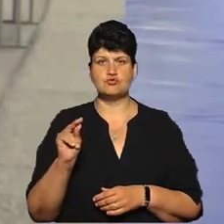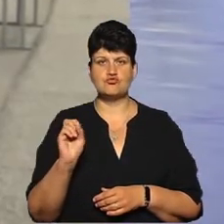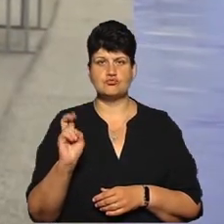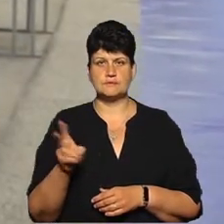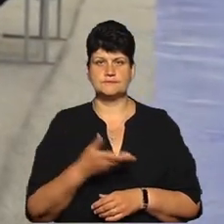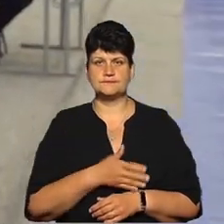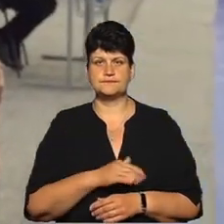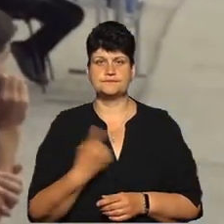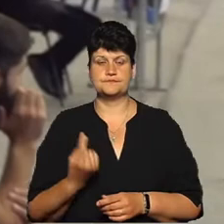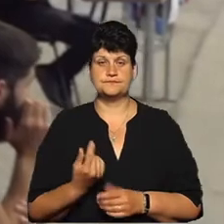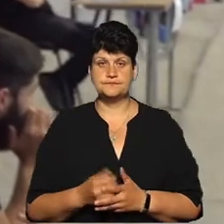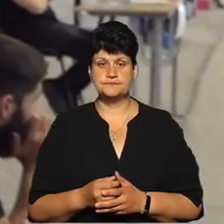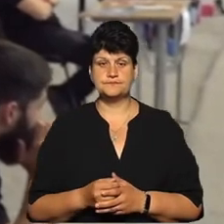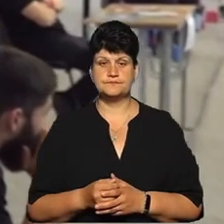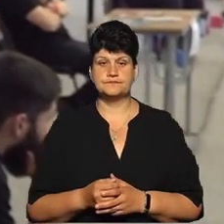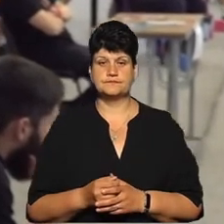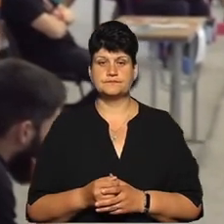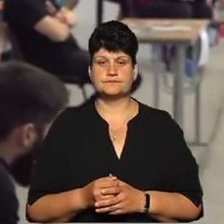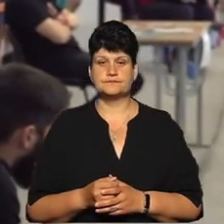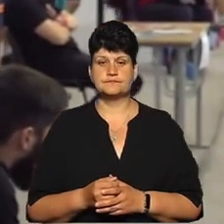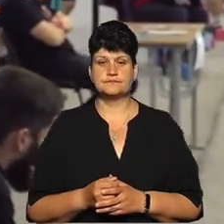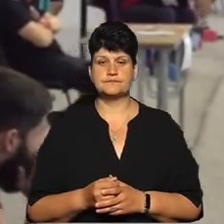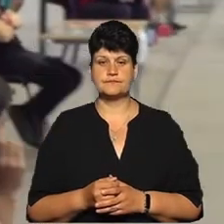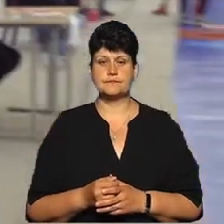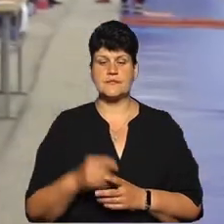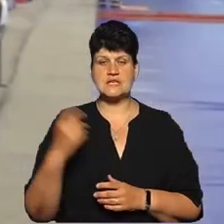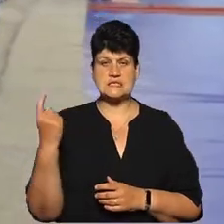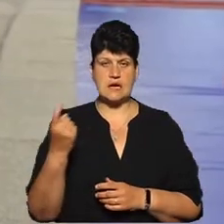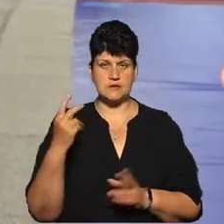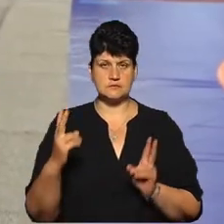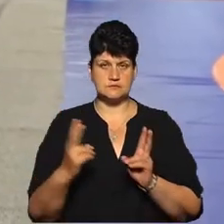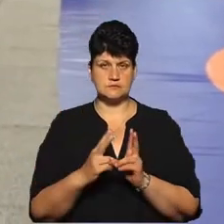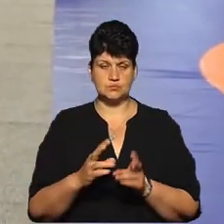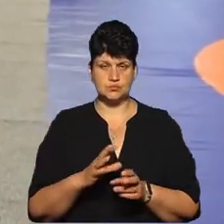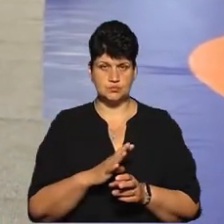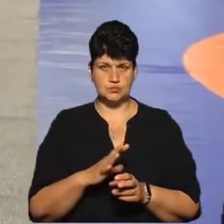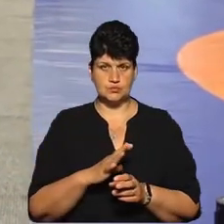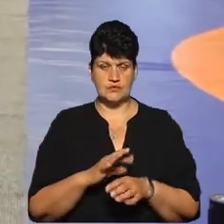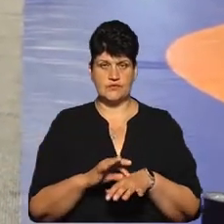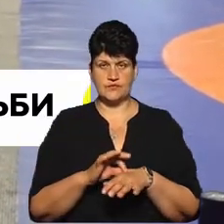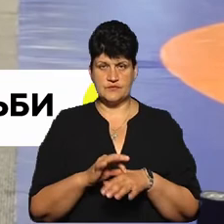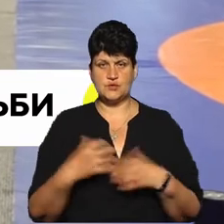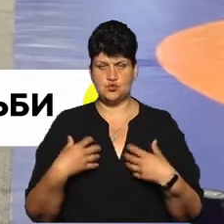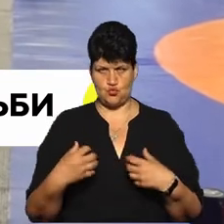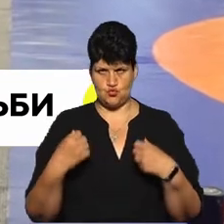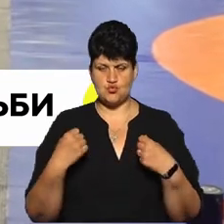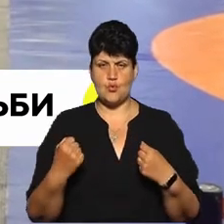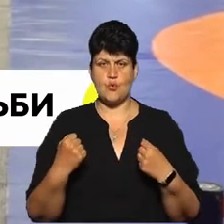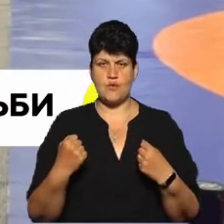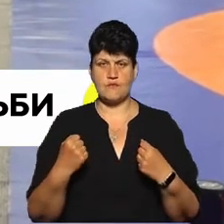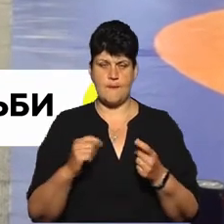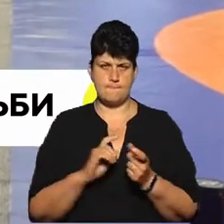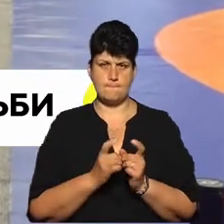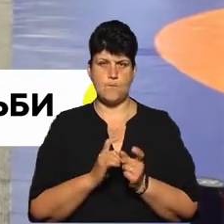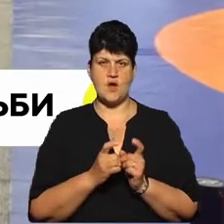Тунар Гасумов з Харкова. Ну, фізично здоровий борець. Ну, але